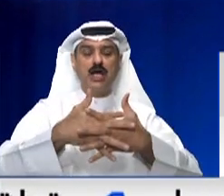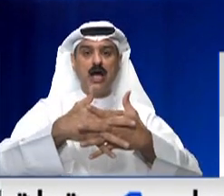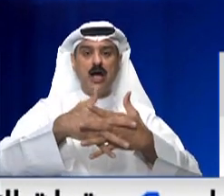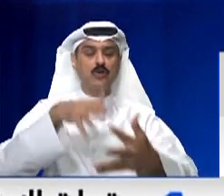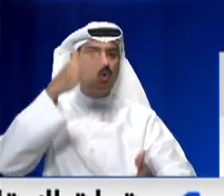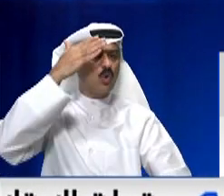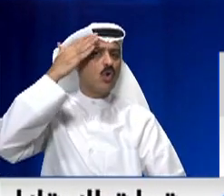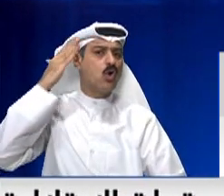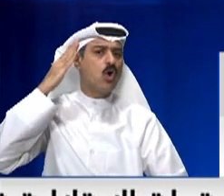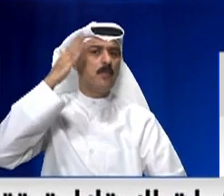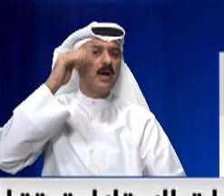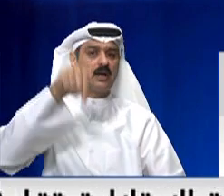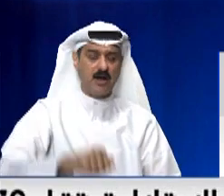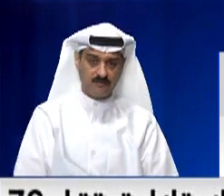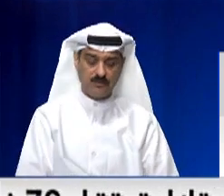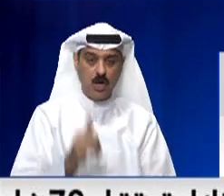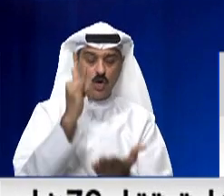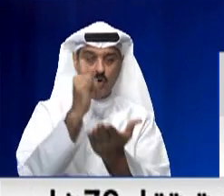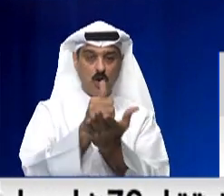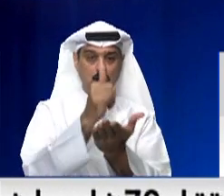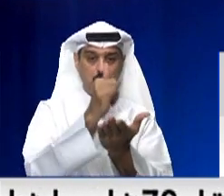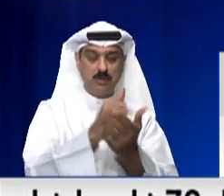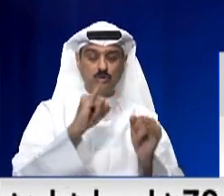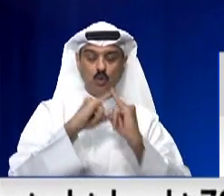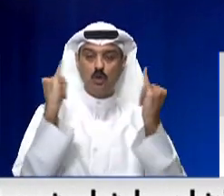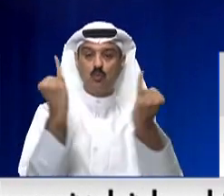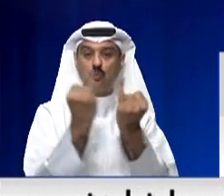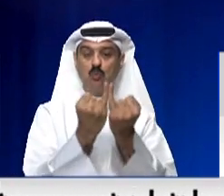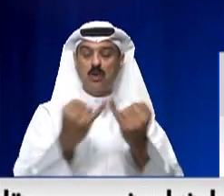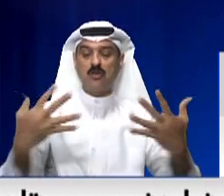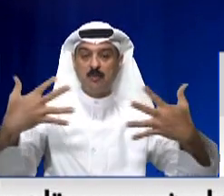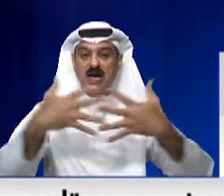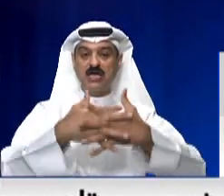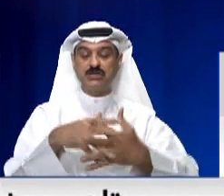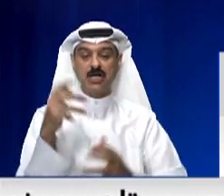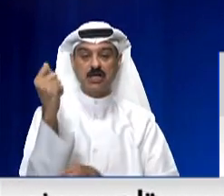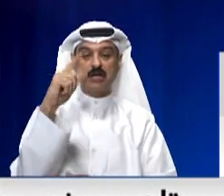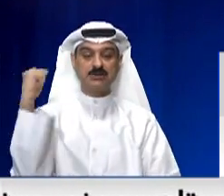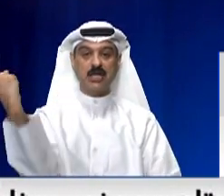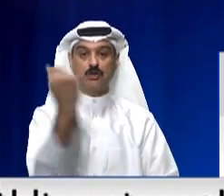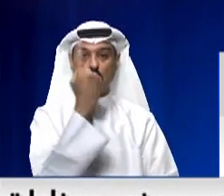والخبراء وممثلين عن المنظمات والمؤسسات المالية الدولية.